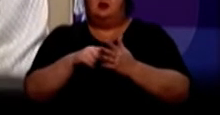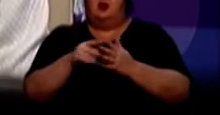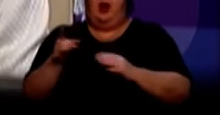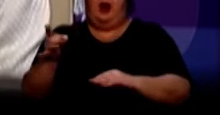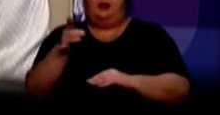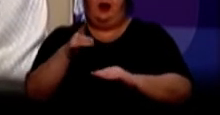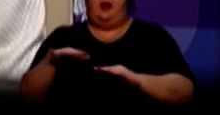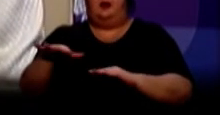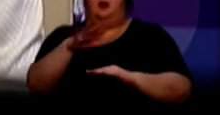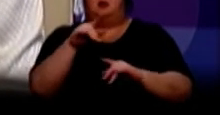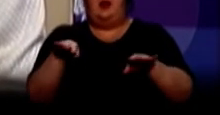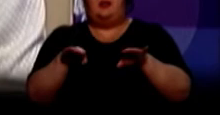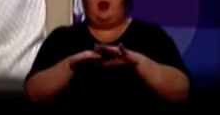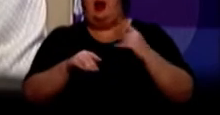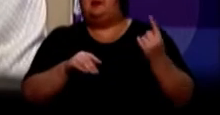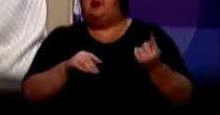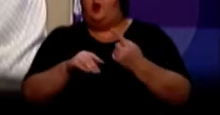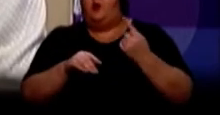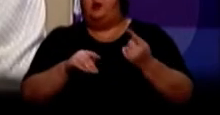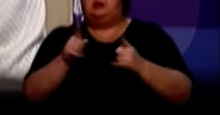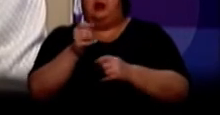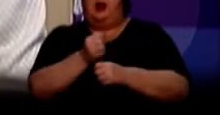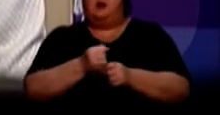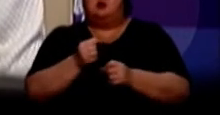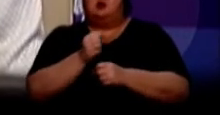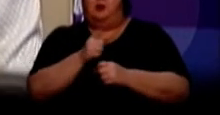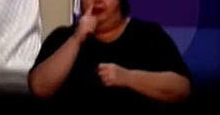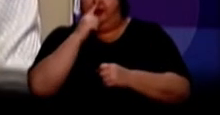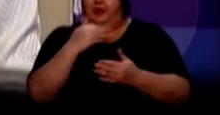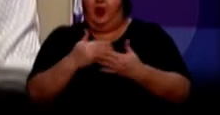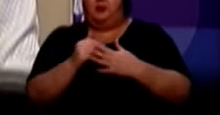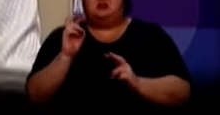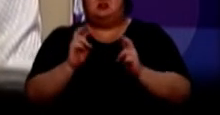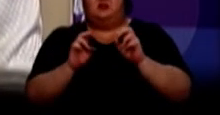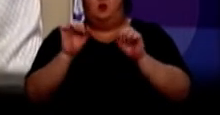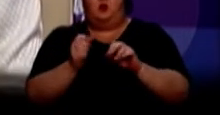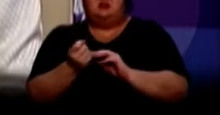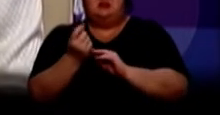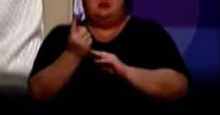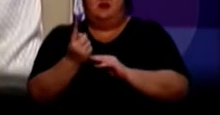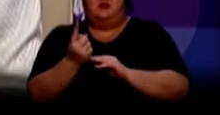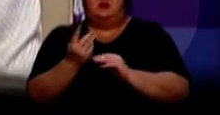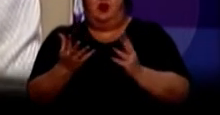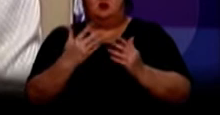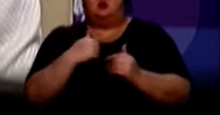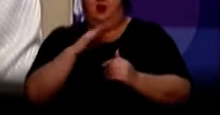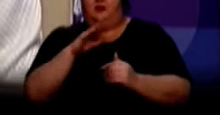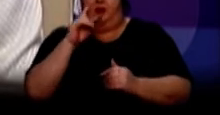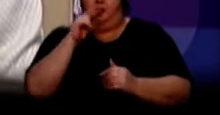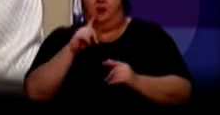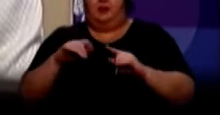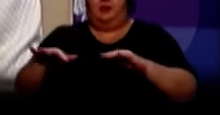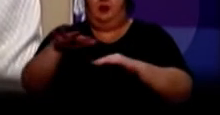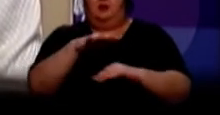субрегіональної, вона на рівні області та розроблена. І найближчий завод може з'явитися, якщо я не помиляюся, на